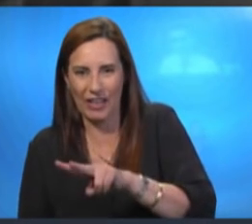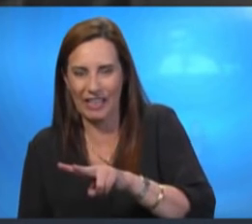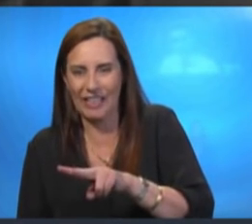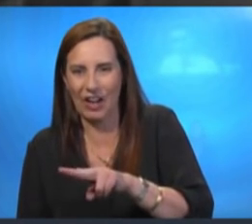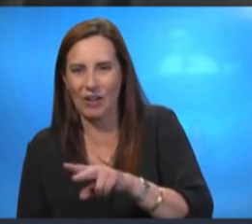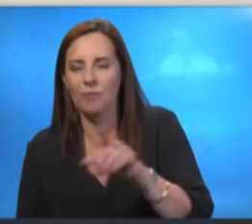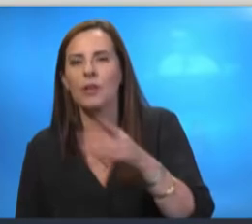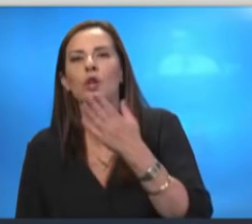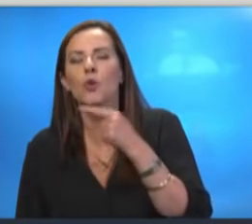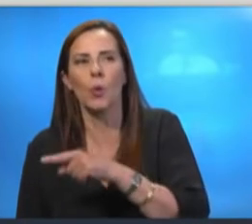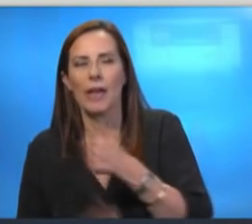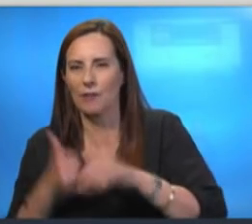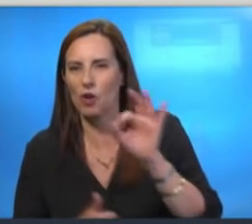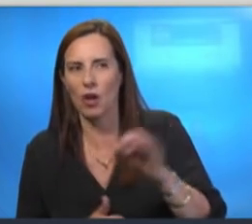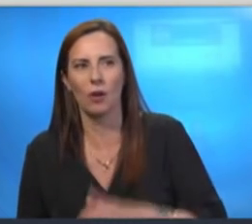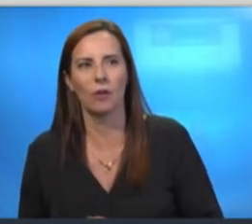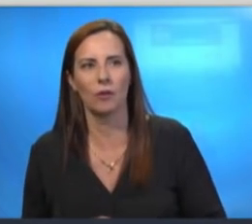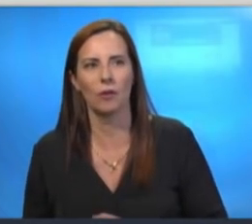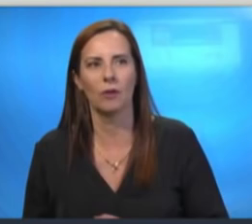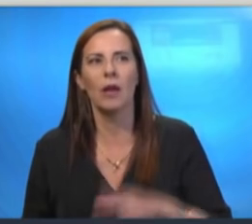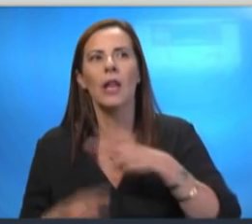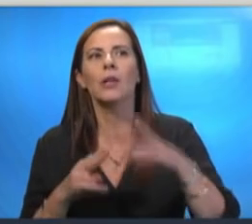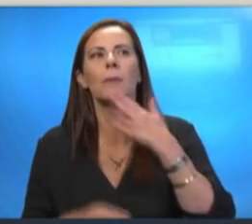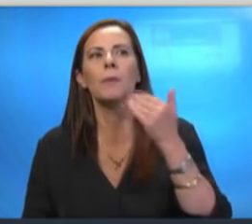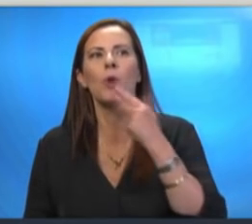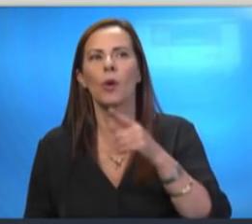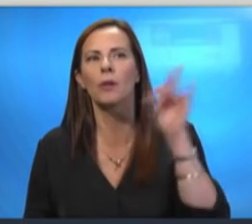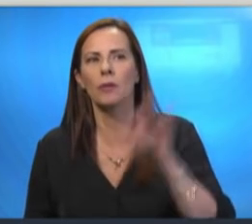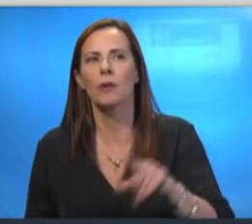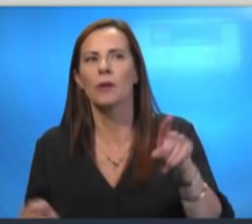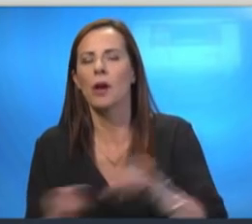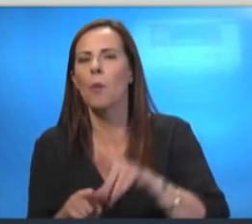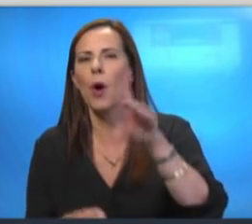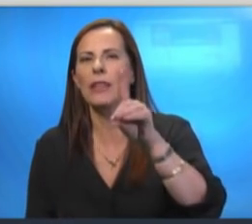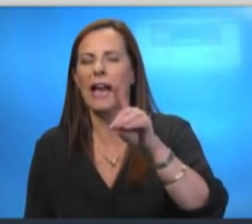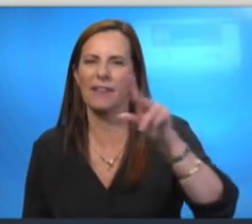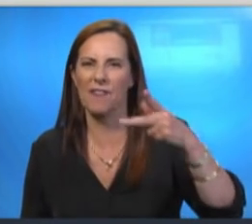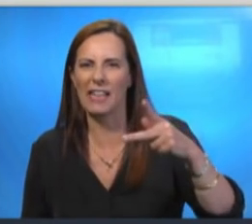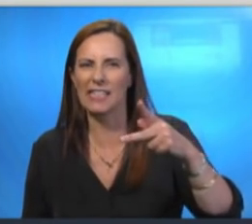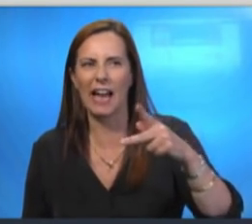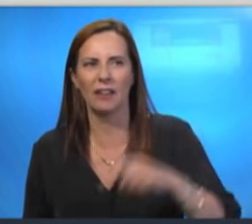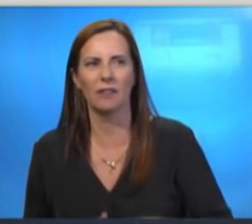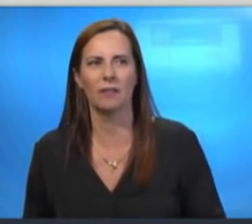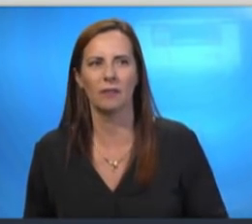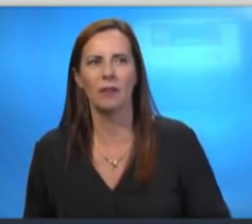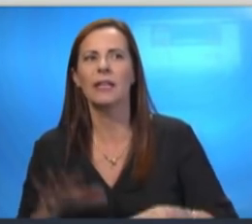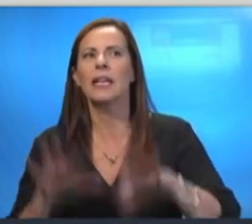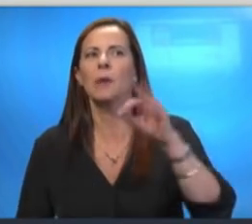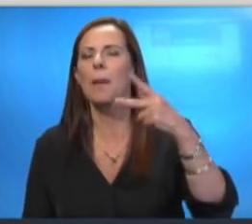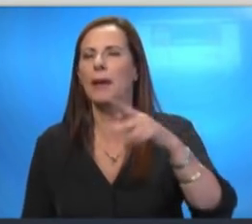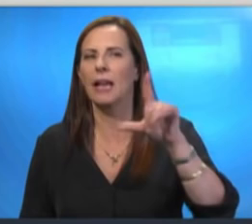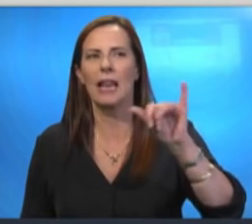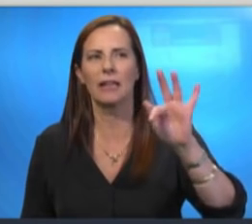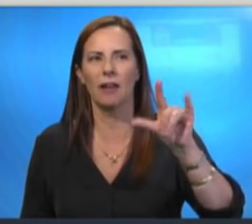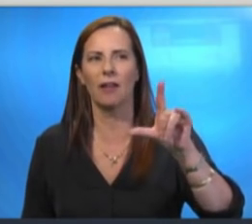היא יהודיה. To rid America of the traitorous Jews like Diane Feinstein. Vote for Patrick Little for